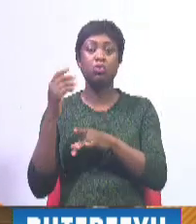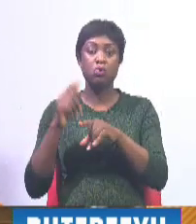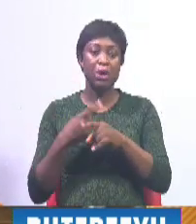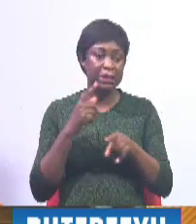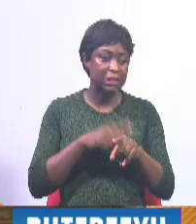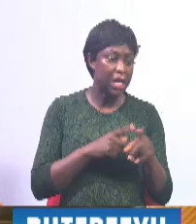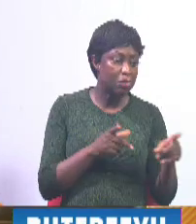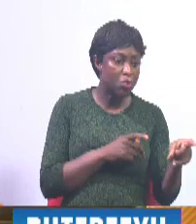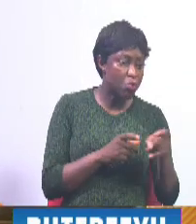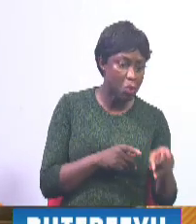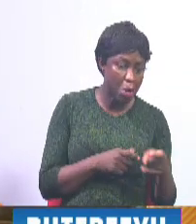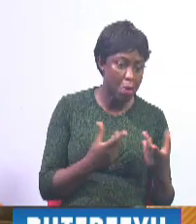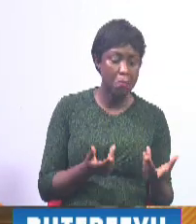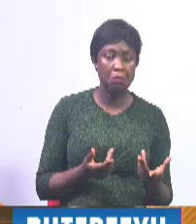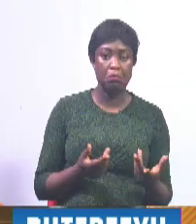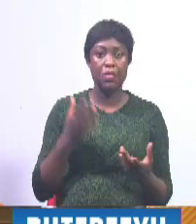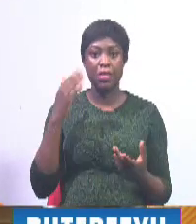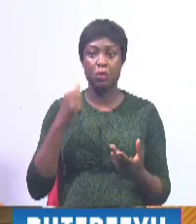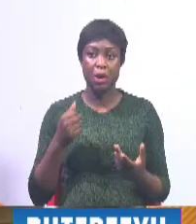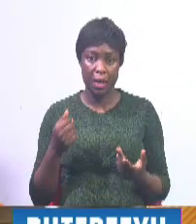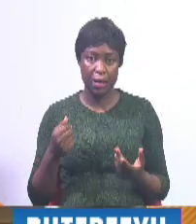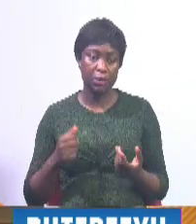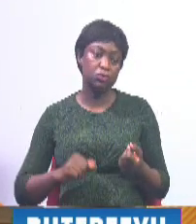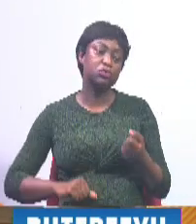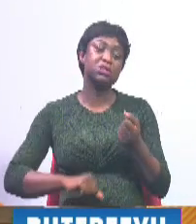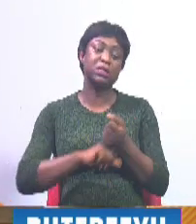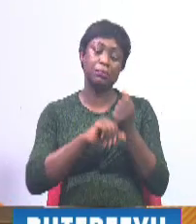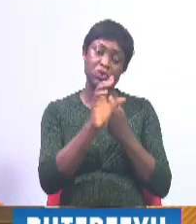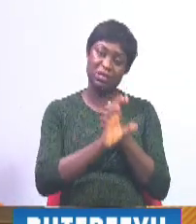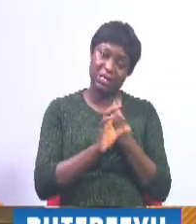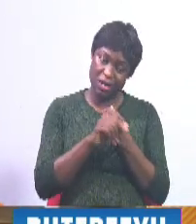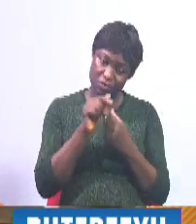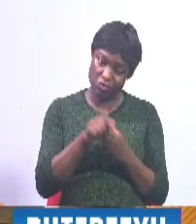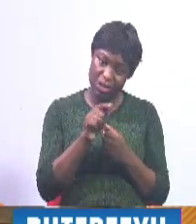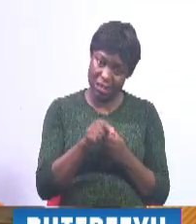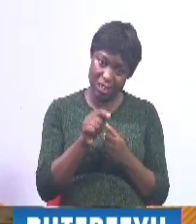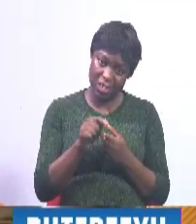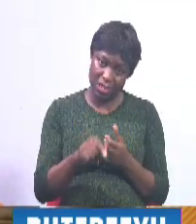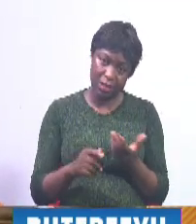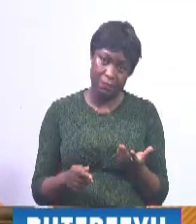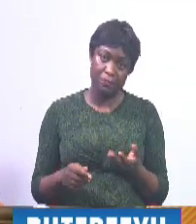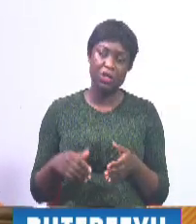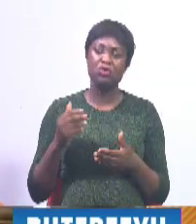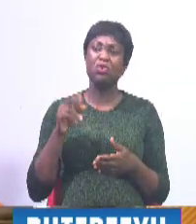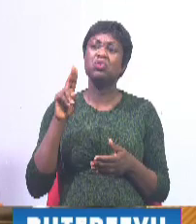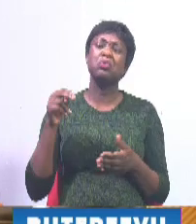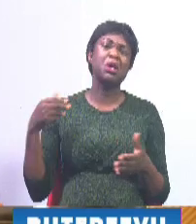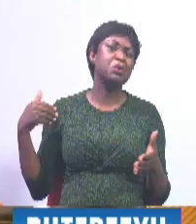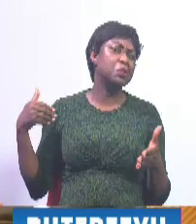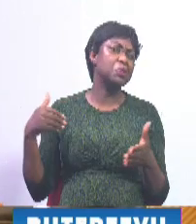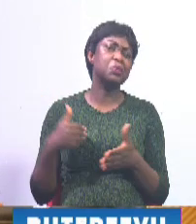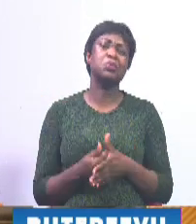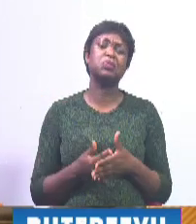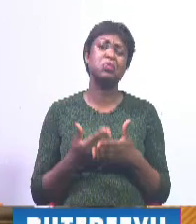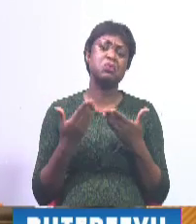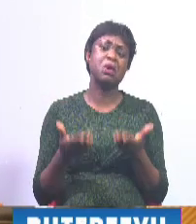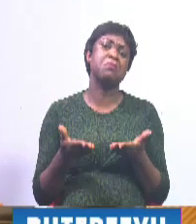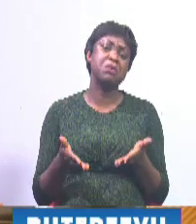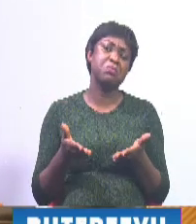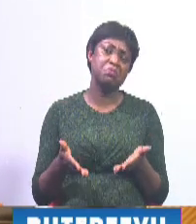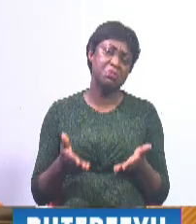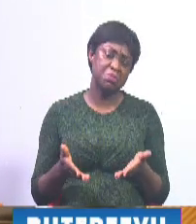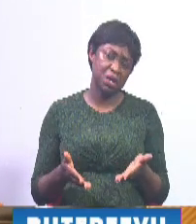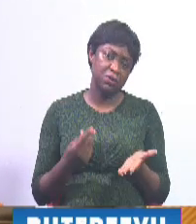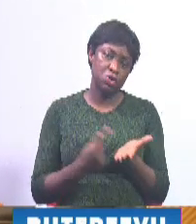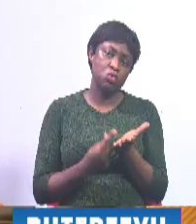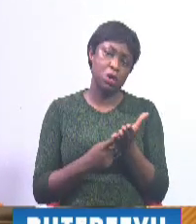obutabanguko okujja okwasizaako ki ensi eyo ebeera mu butabanguko babaddewo ebbanga ddene era nekitegeerebwa bulungi